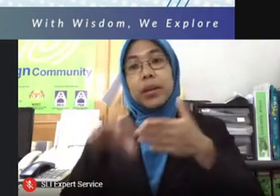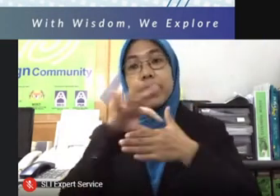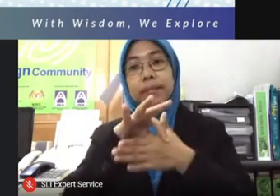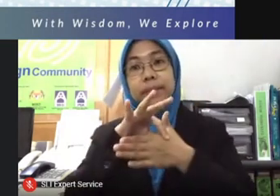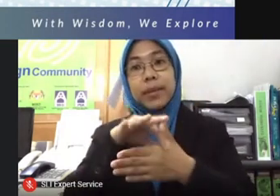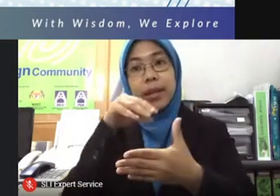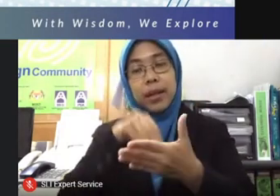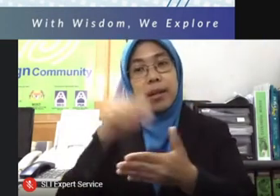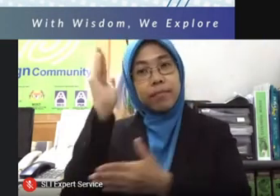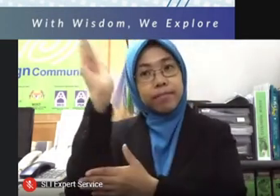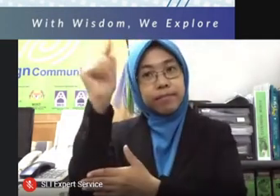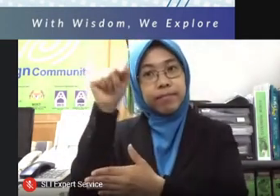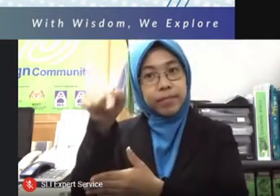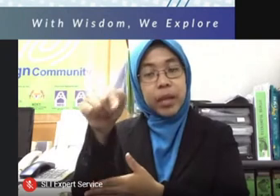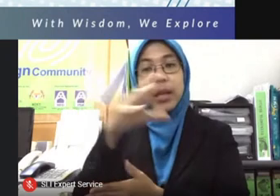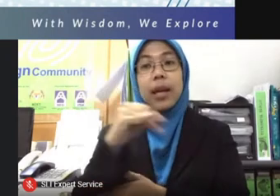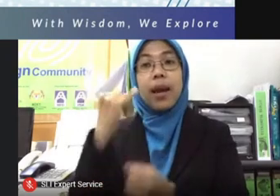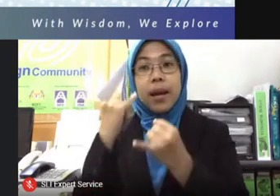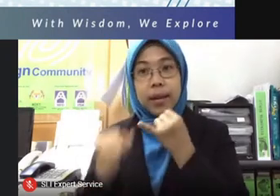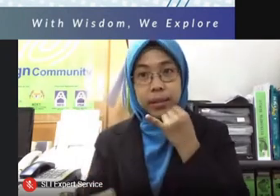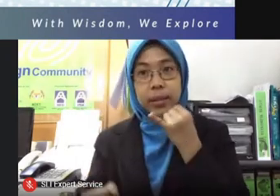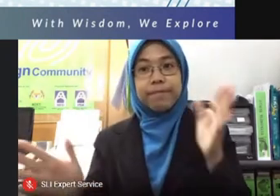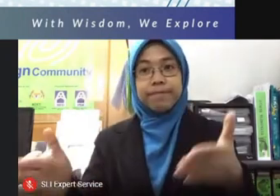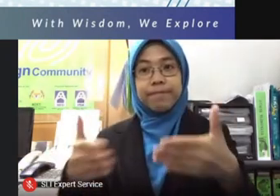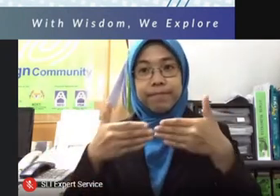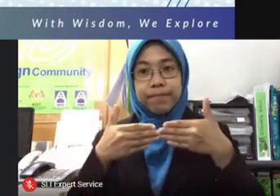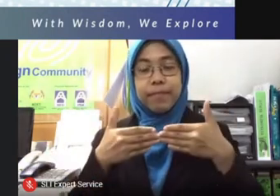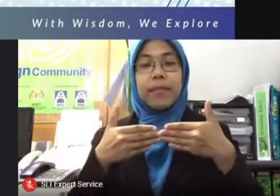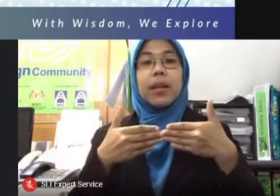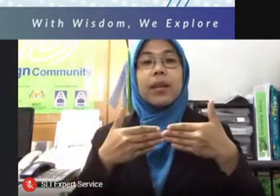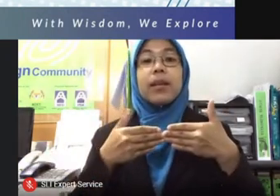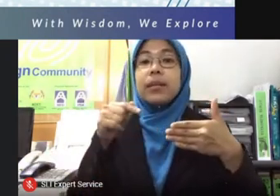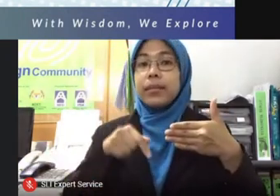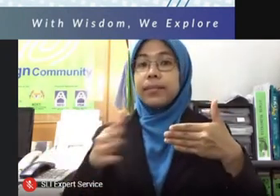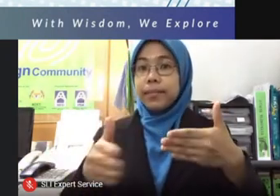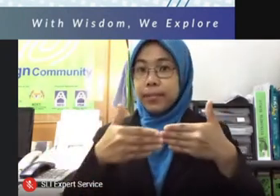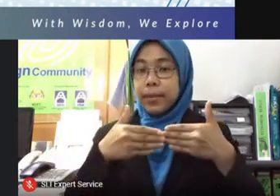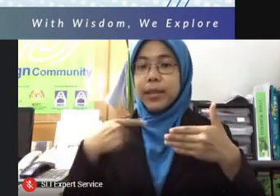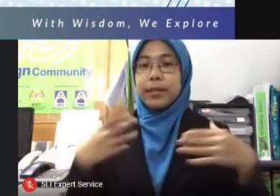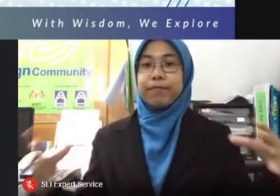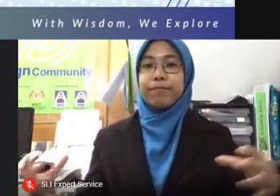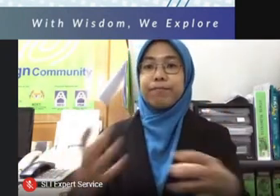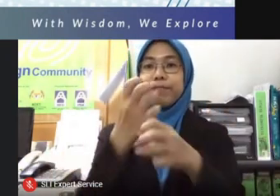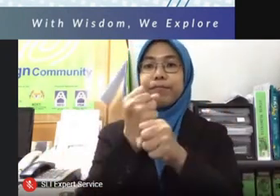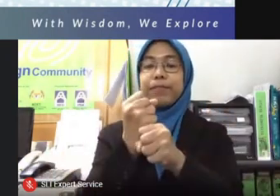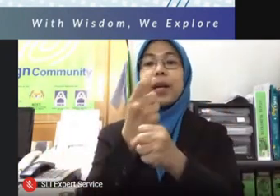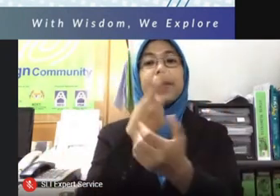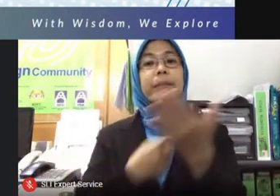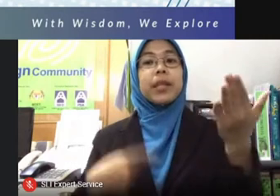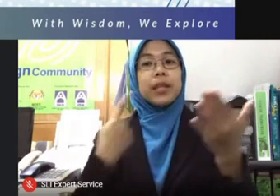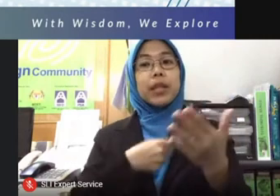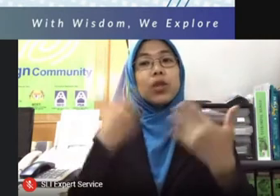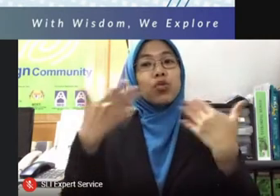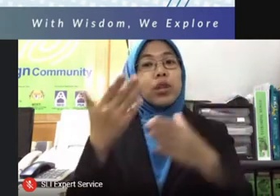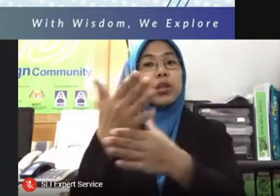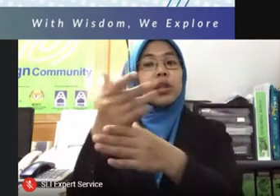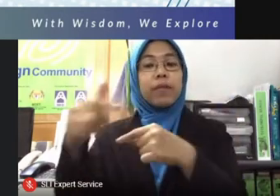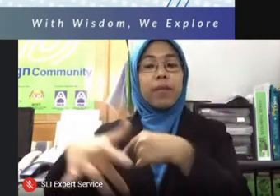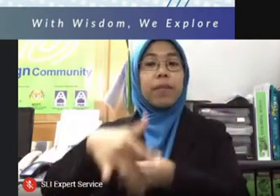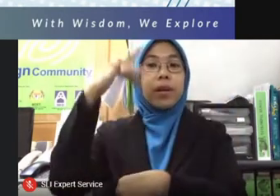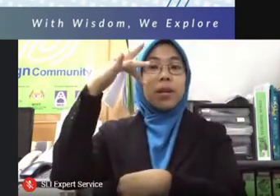kita nak sampaikan, dan yang terakhir sekali tu closing, yang mana kita recap balik apa benda yang kita dah share daripada